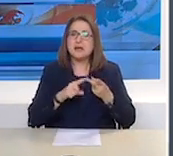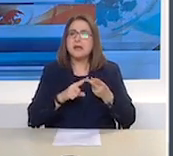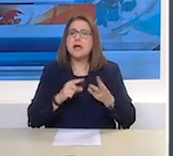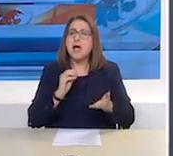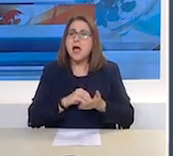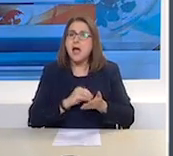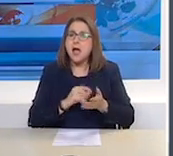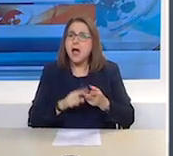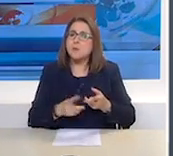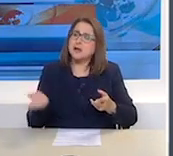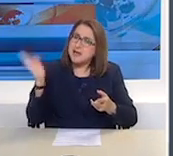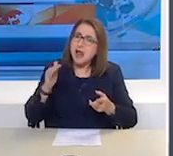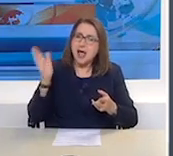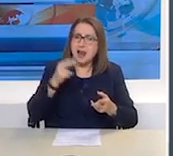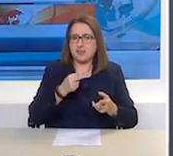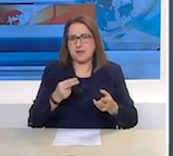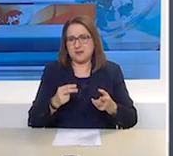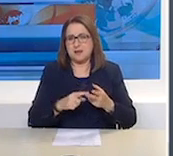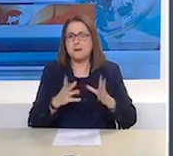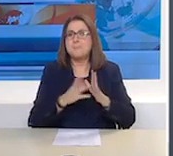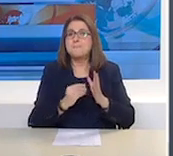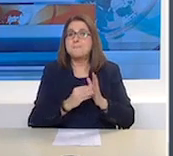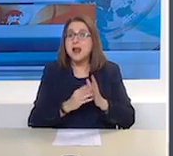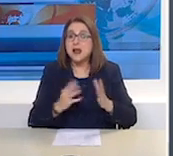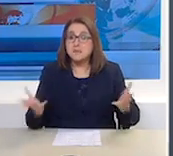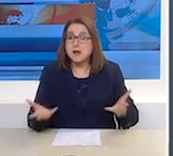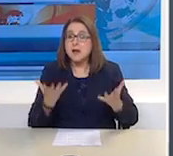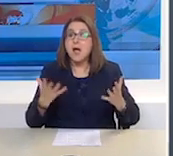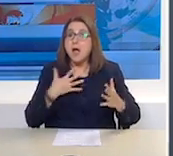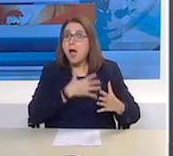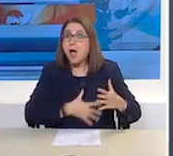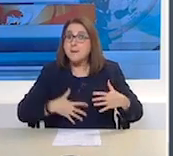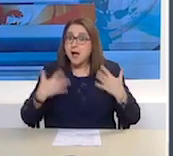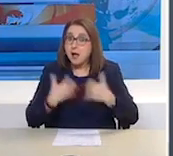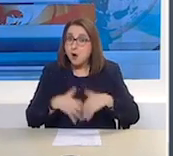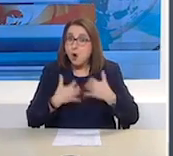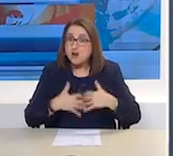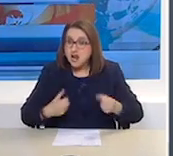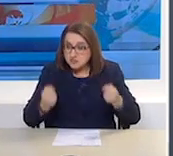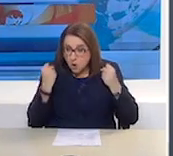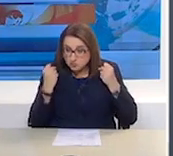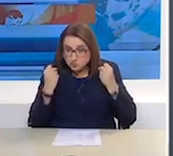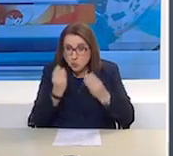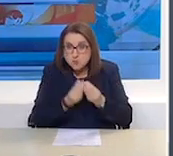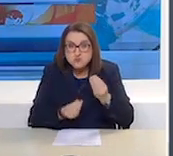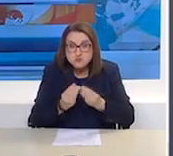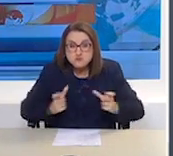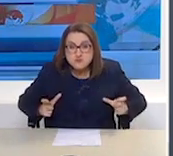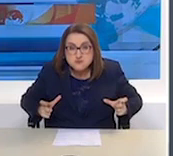αλλά συμμετέχουν και άλλοι παράγοντες, όπως παραδείγματος χάρη η υπερλειτουργία του ανοσοποιητικού συστήματος.